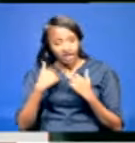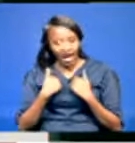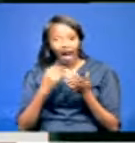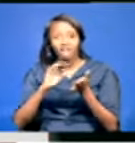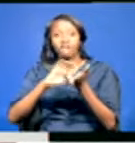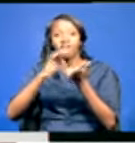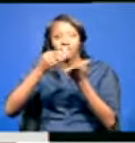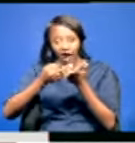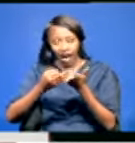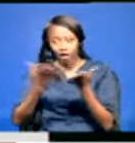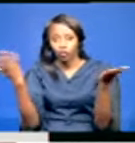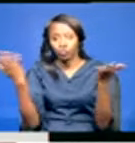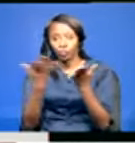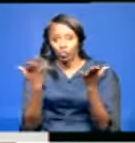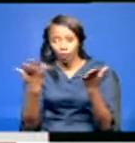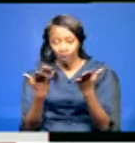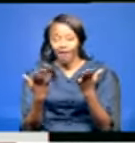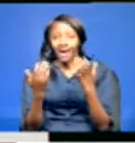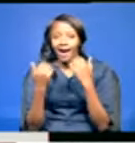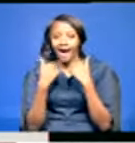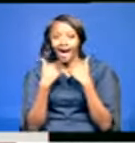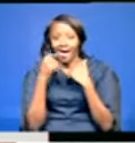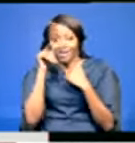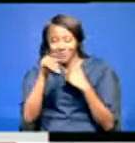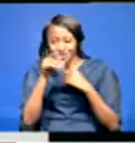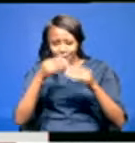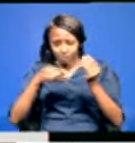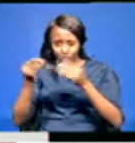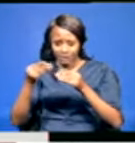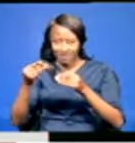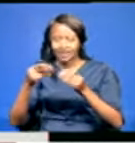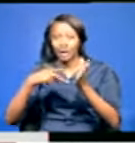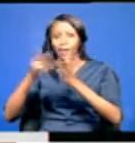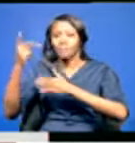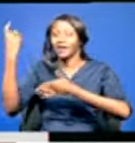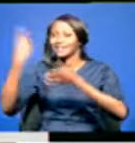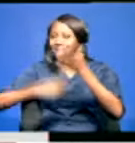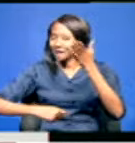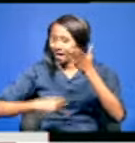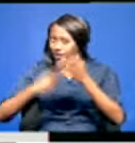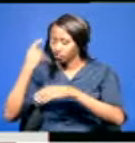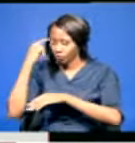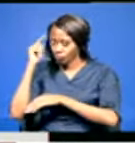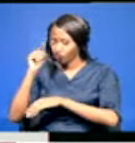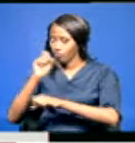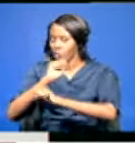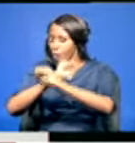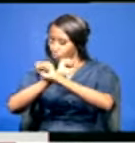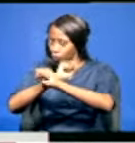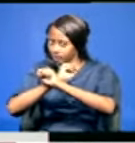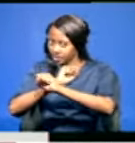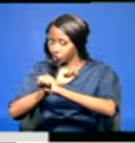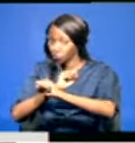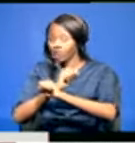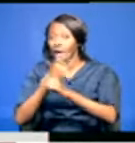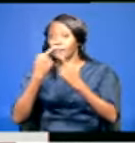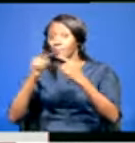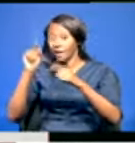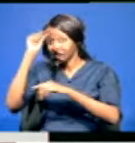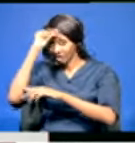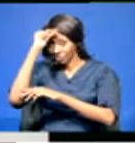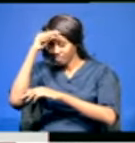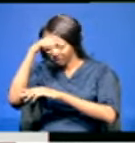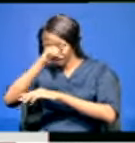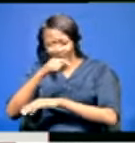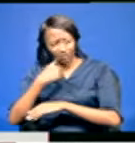ambazo hizi biashara ndio sinalipa sile ushuru ya kusimamia biashara zetu kulindwa na hata hiyo serikali kuwa na pesa. Tunashangaa